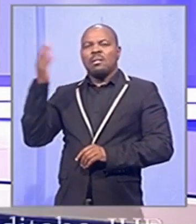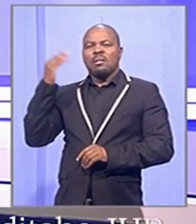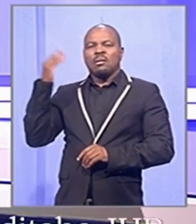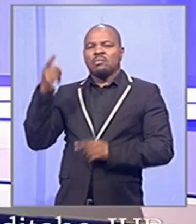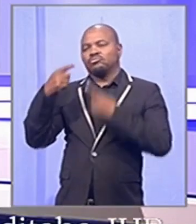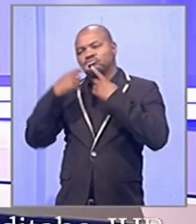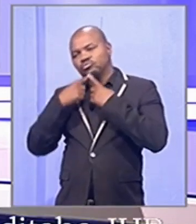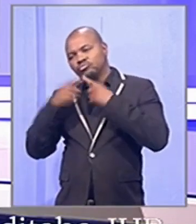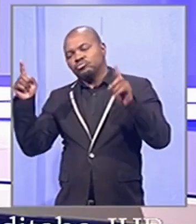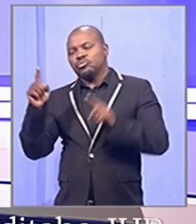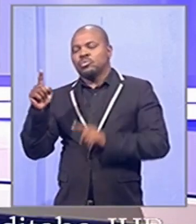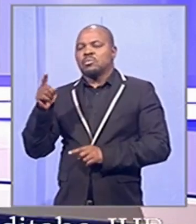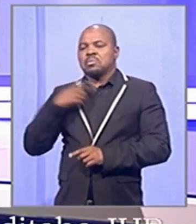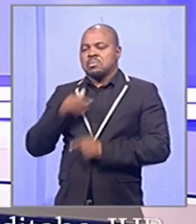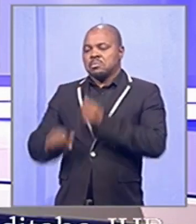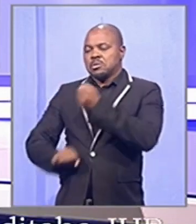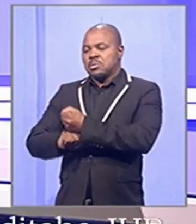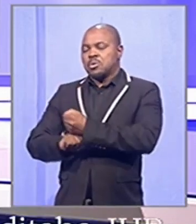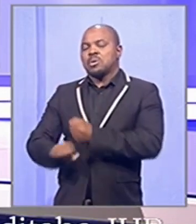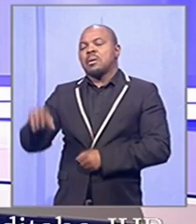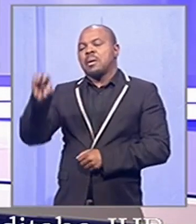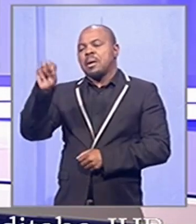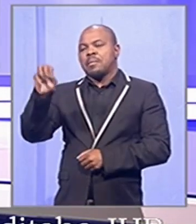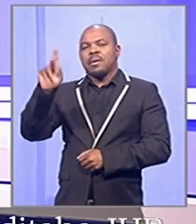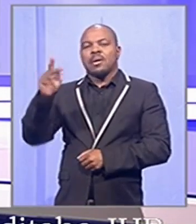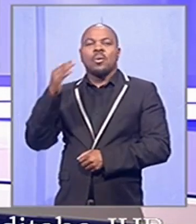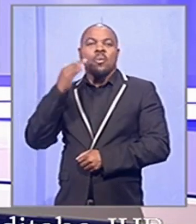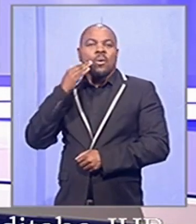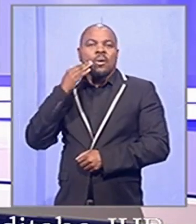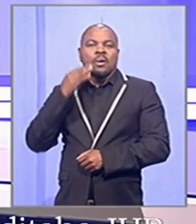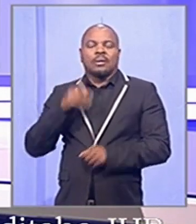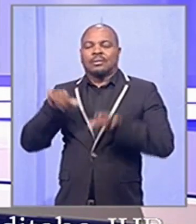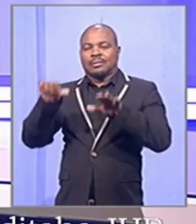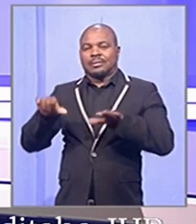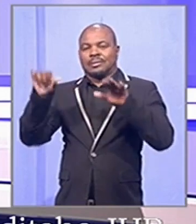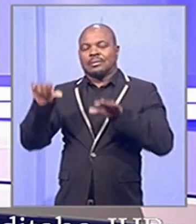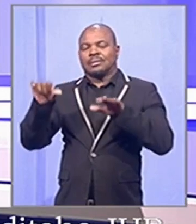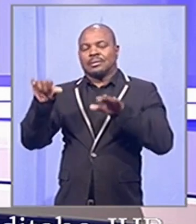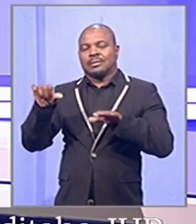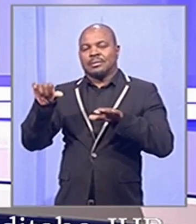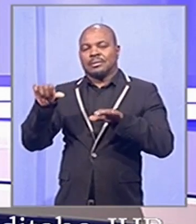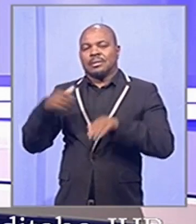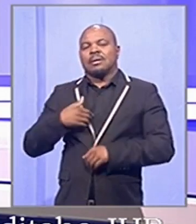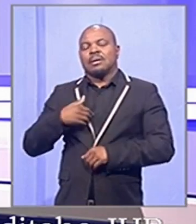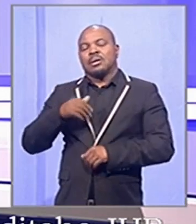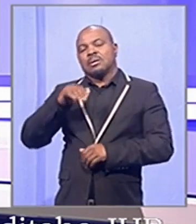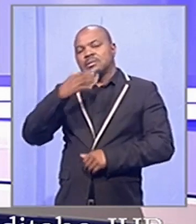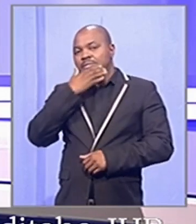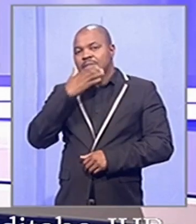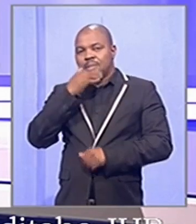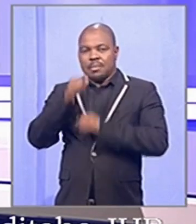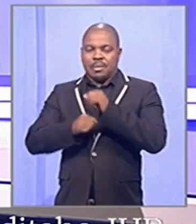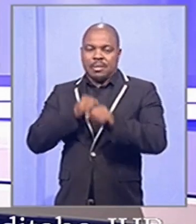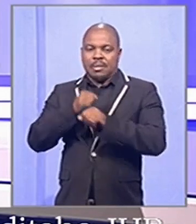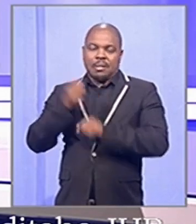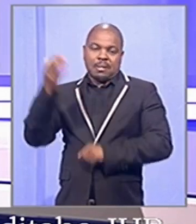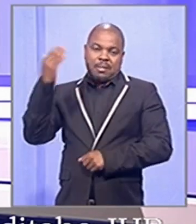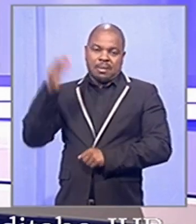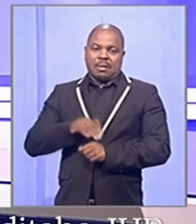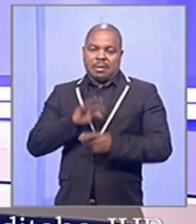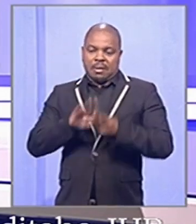kenyeletsang ho thunthetsa molao wa mokga wa motheo ha ne a phatlalatsa hore o tshehetsa mokga wa MK ka